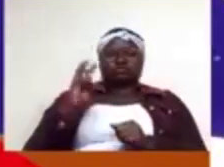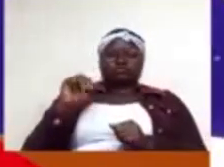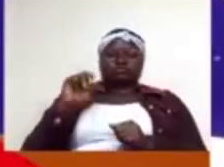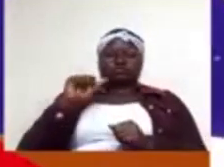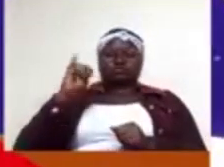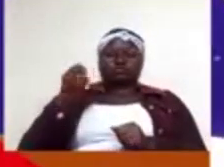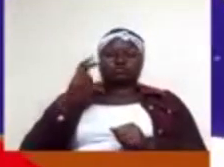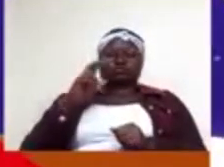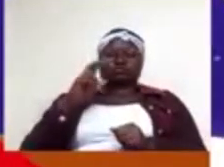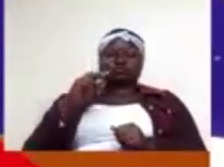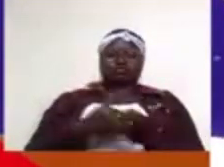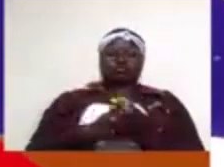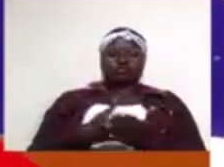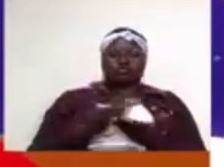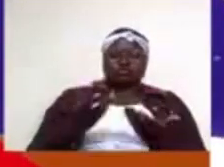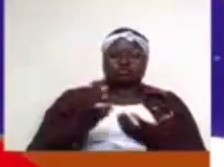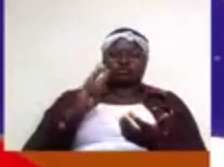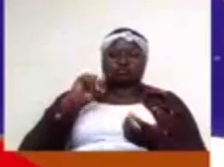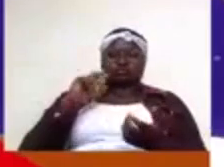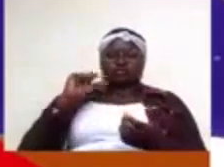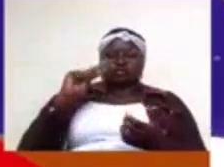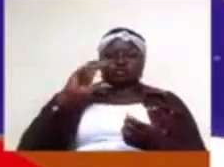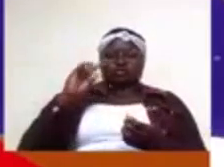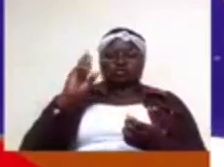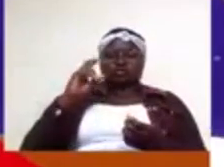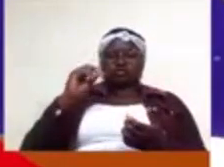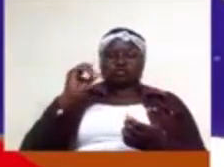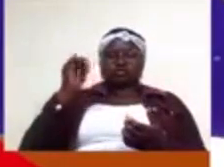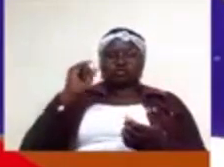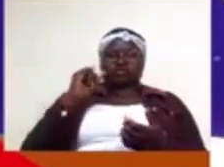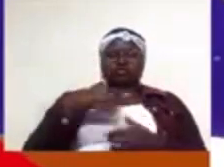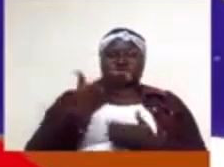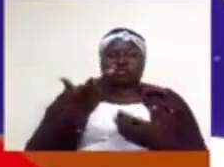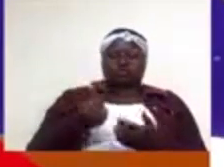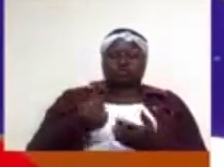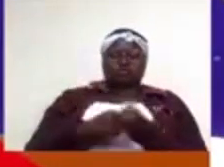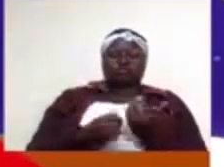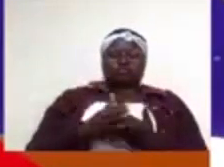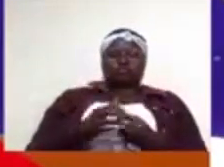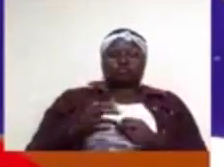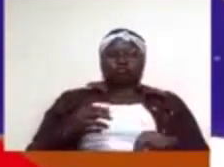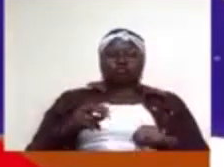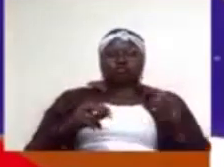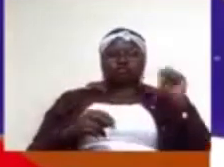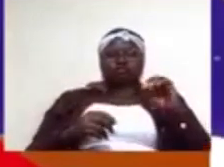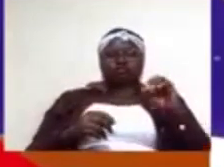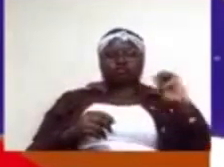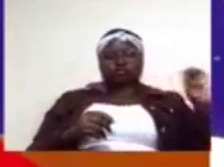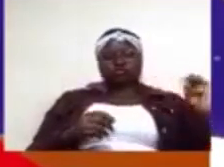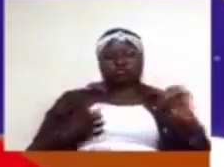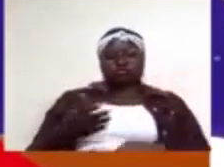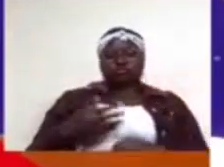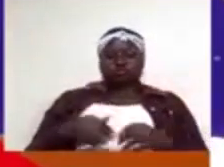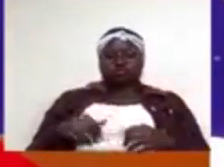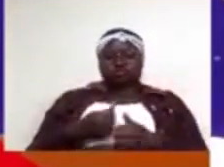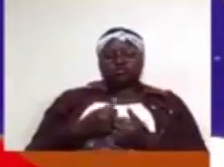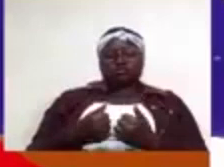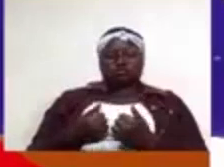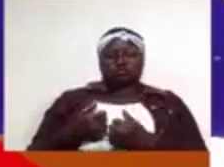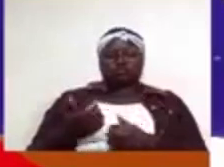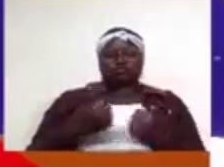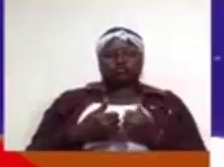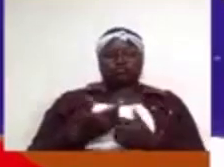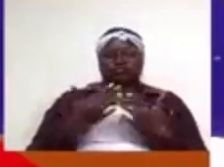tatawajia wajia ni athi kana madera ni athi gana ni athi somali ni athi arwa bara mudu cio agicoka ri